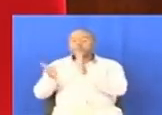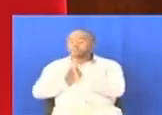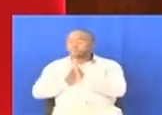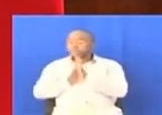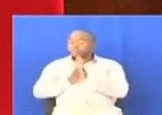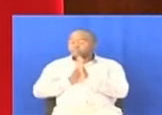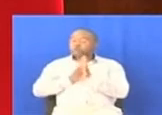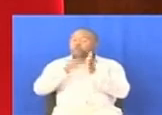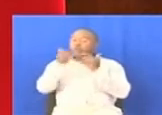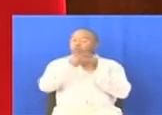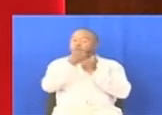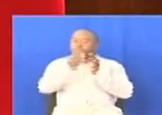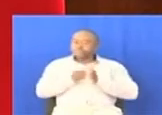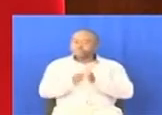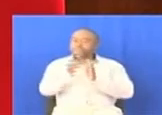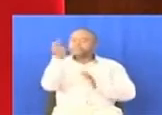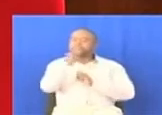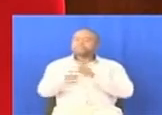Tanzania